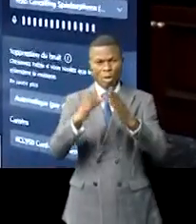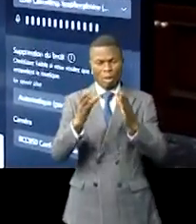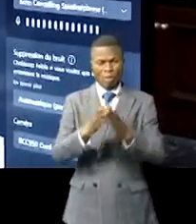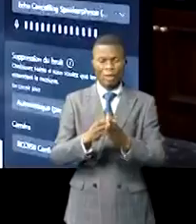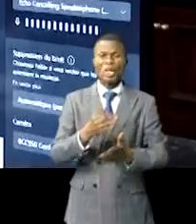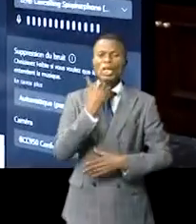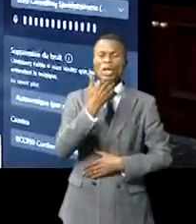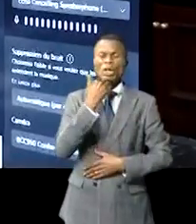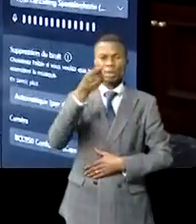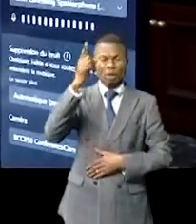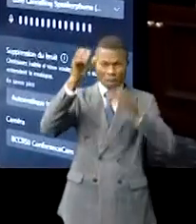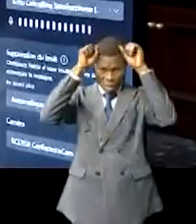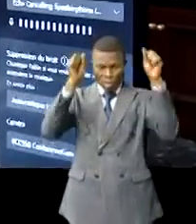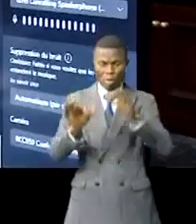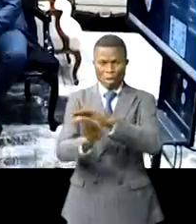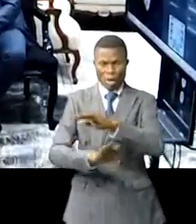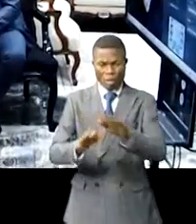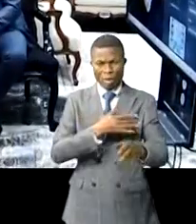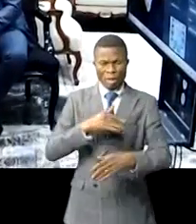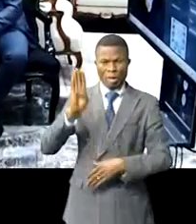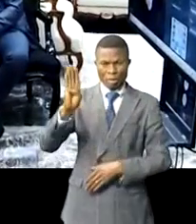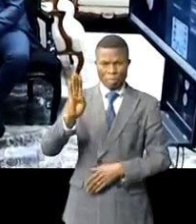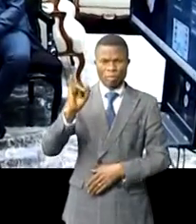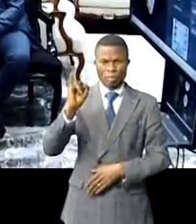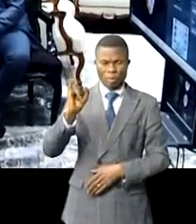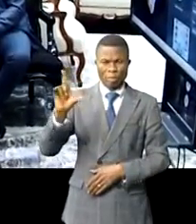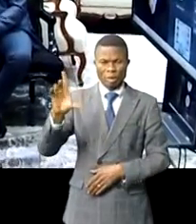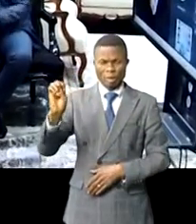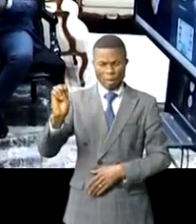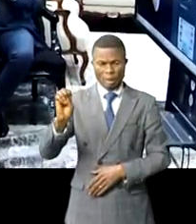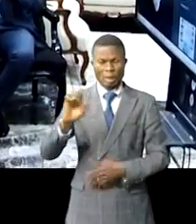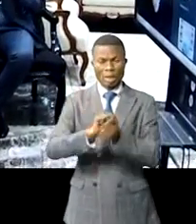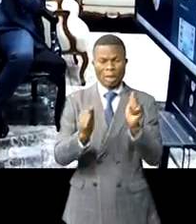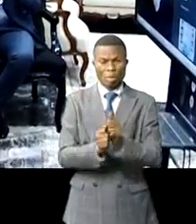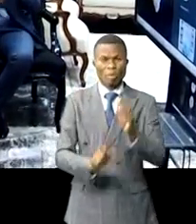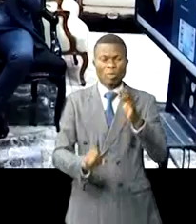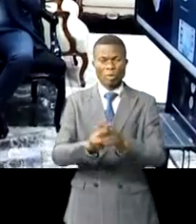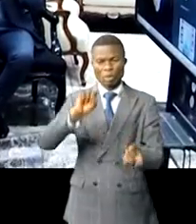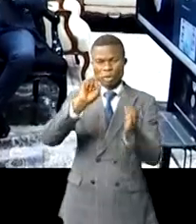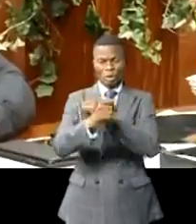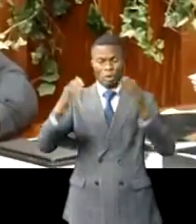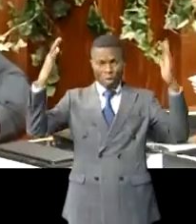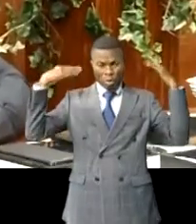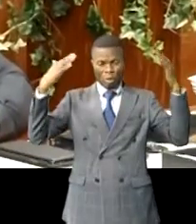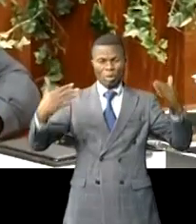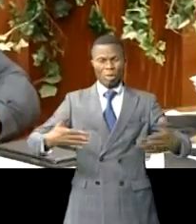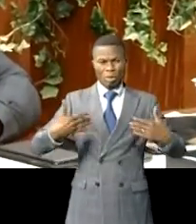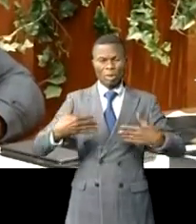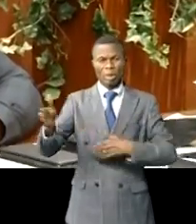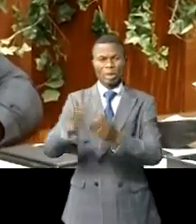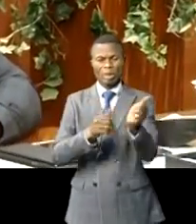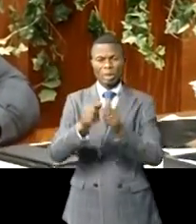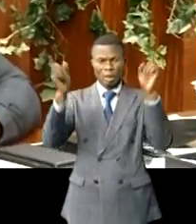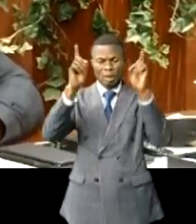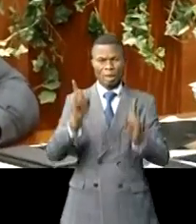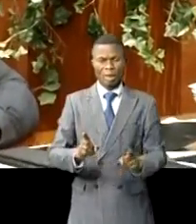Gates, président de la fondation qui porte son nom. Face aux catastrophes causées par le changement climatique qui impacte l'Afrique,